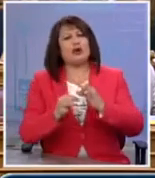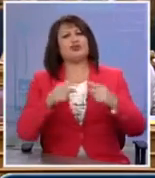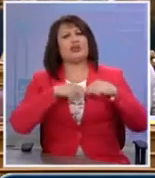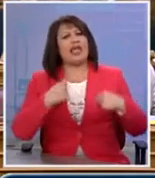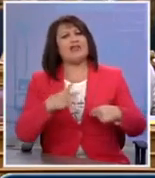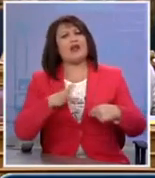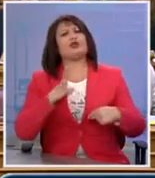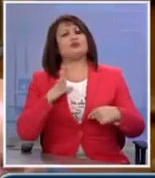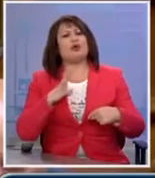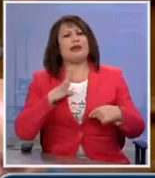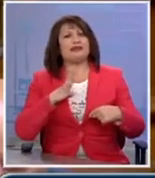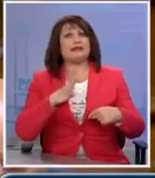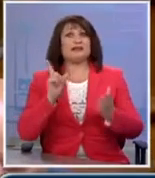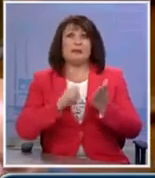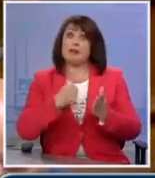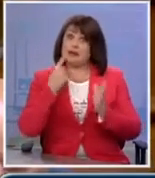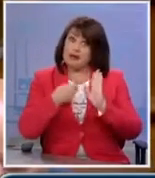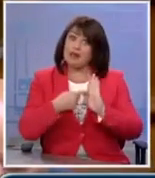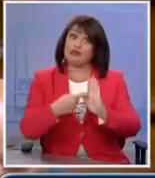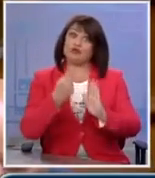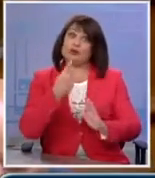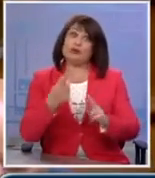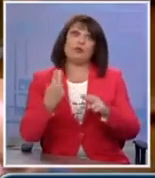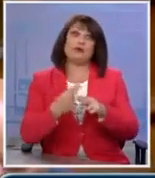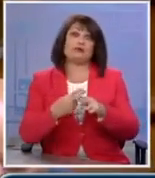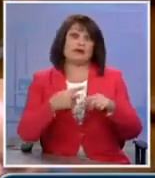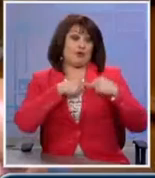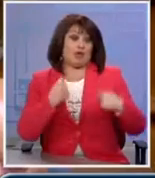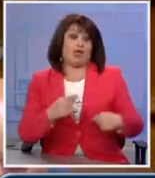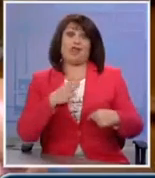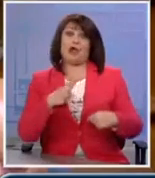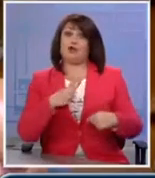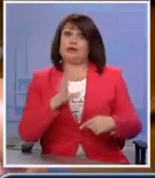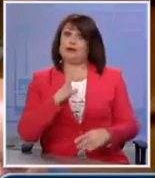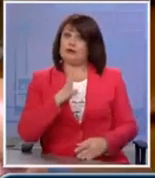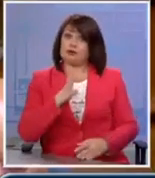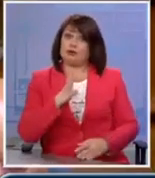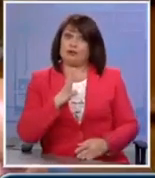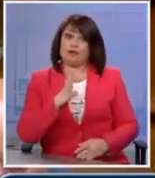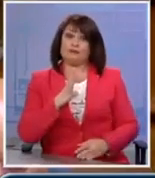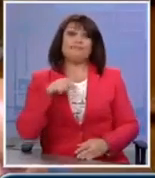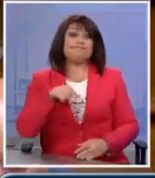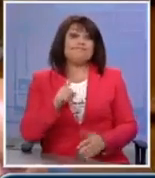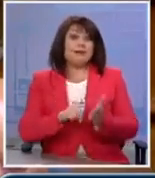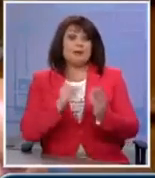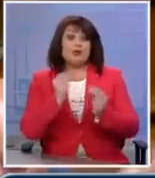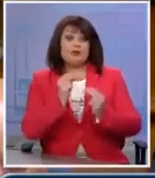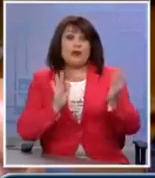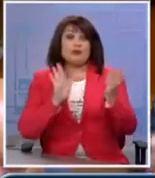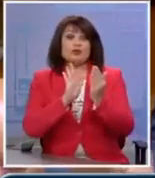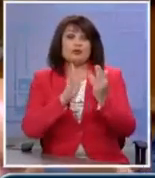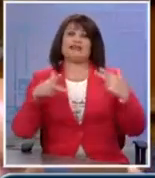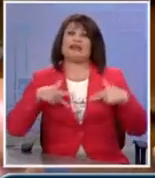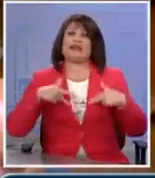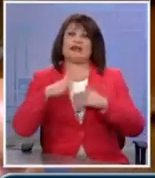εθελοντών πολιτών, και αυτό πρέπει να το αναδείξουμε, πάρα πολύ σημαντικό. Όταν έχει να αντιμετωπίσει ένα πρόβλημα, βεβαίως οι κρατικές